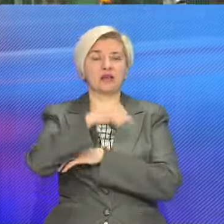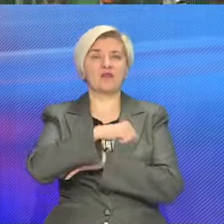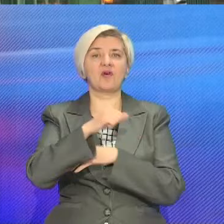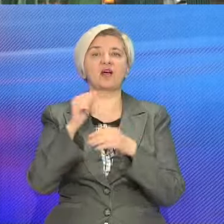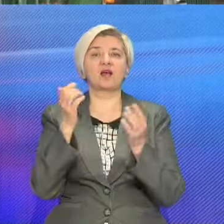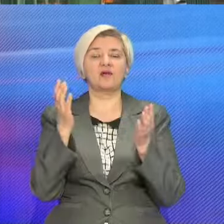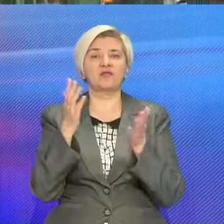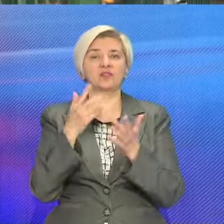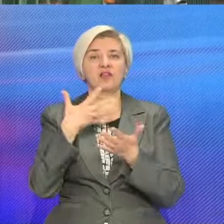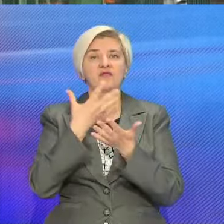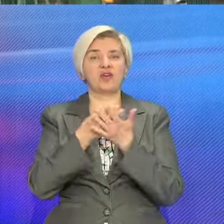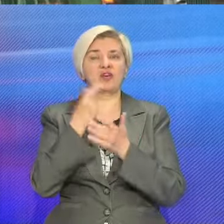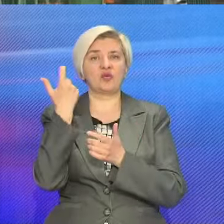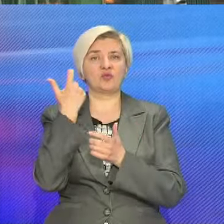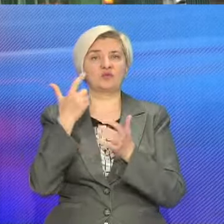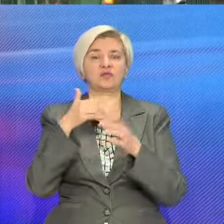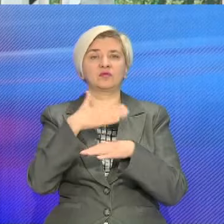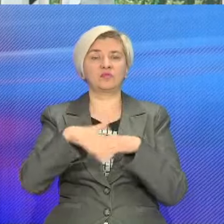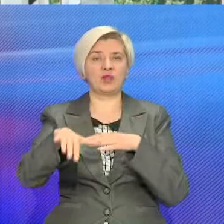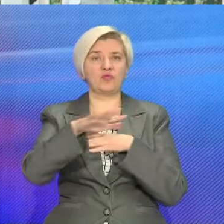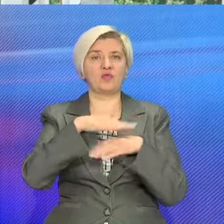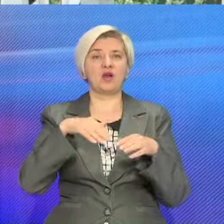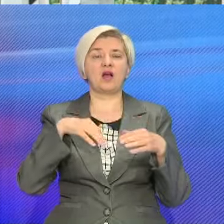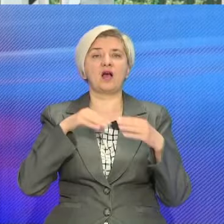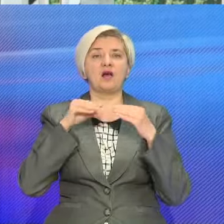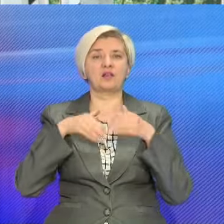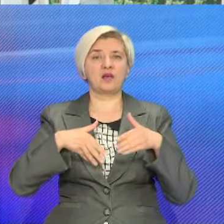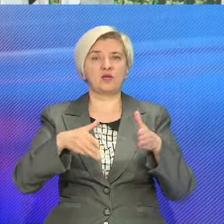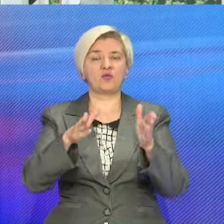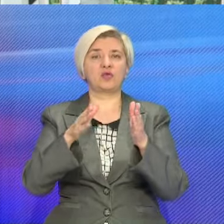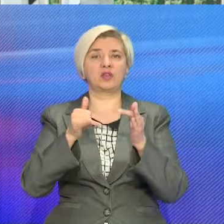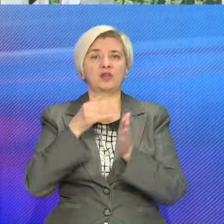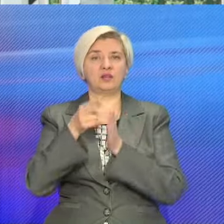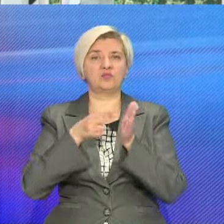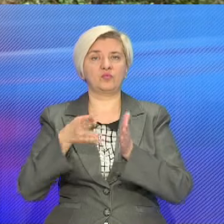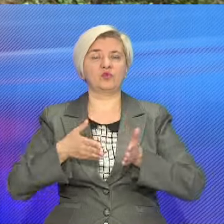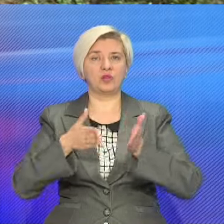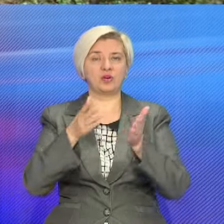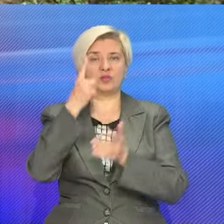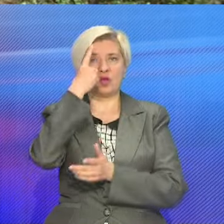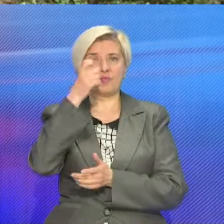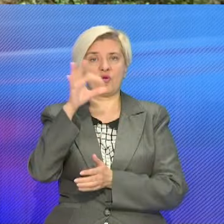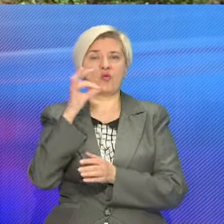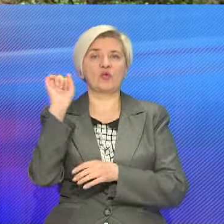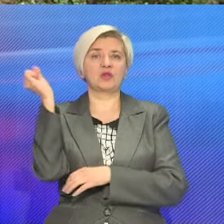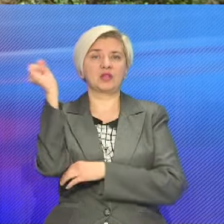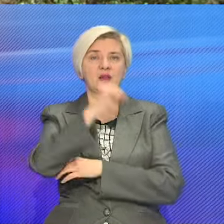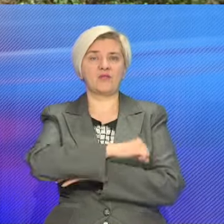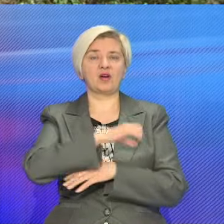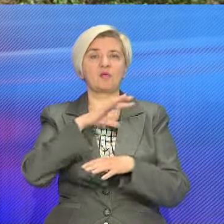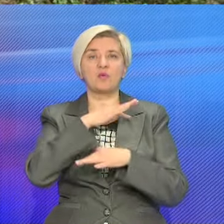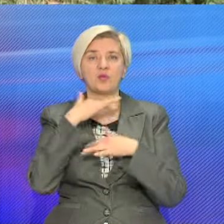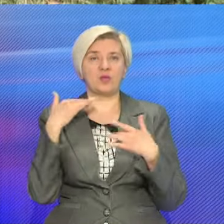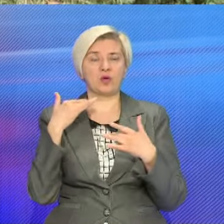приватных подворков, автомобилей, проездной частки и чугуночного полотна. Поведомления о поваленных древах не